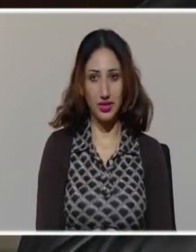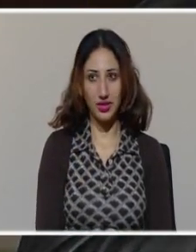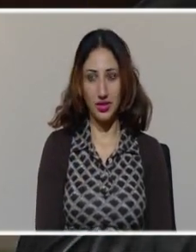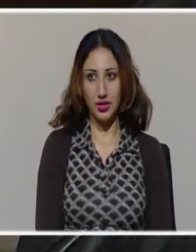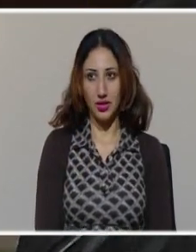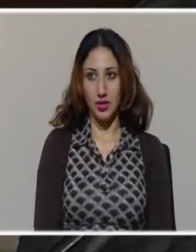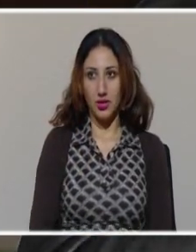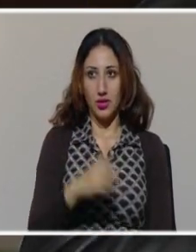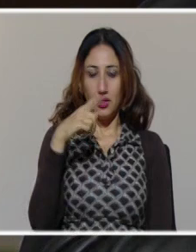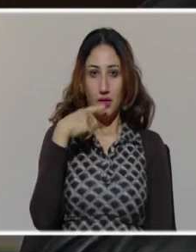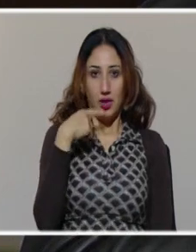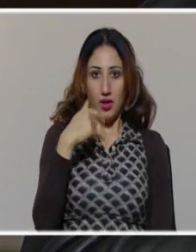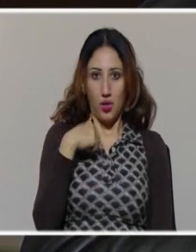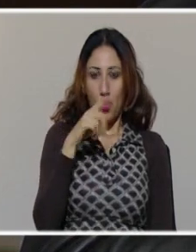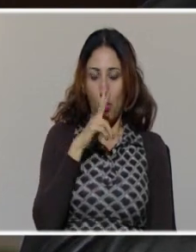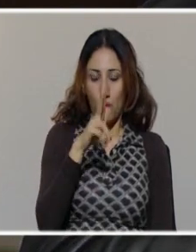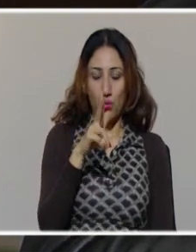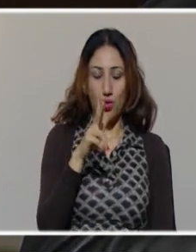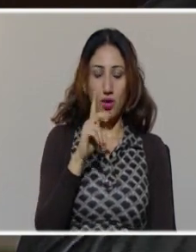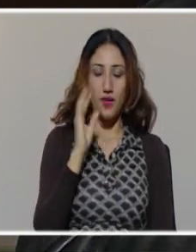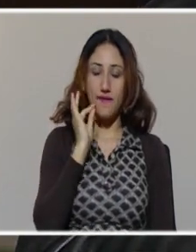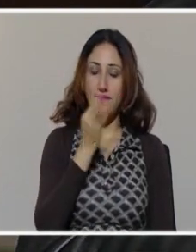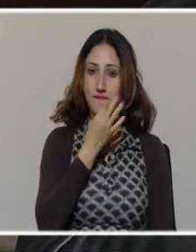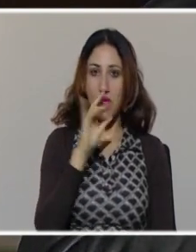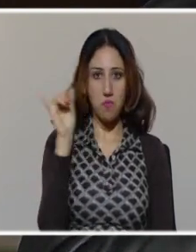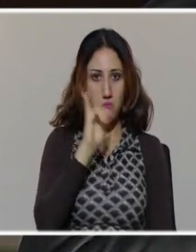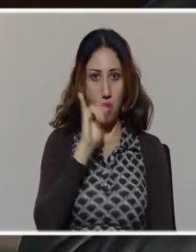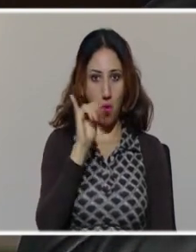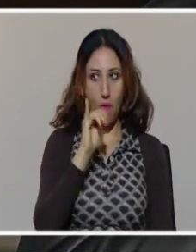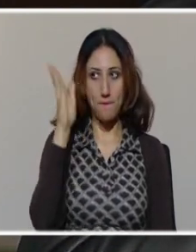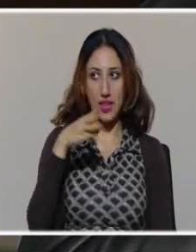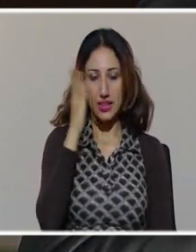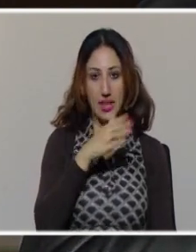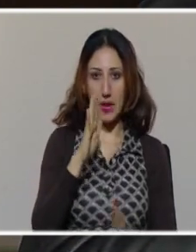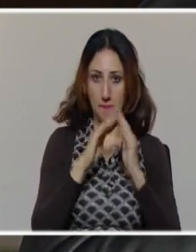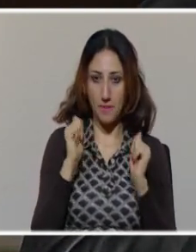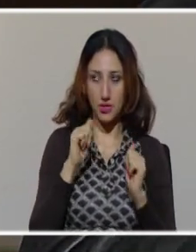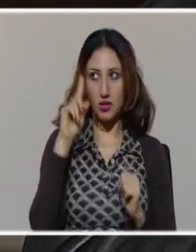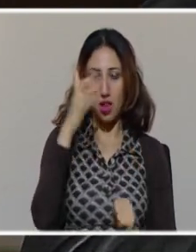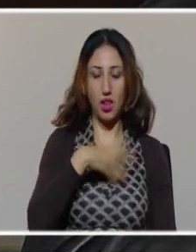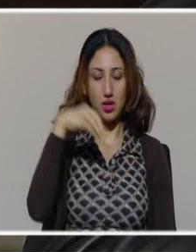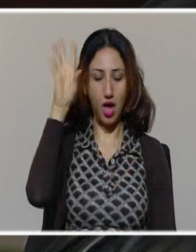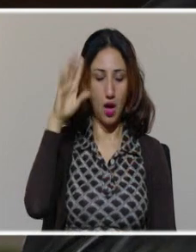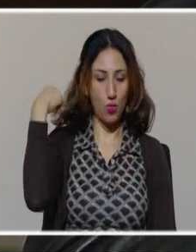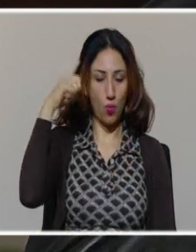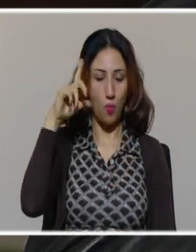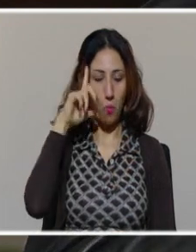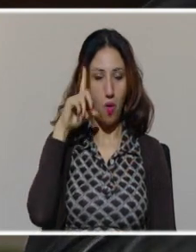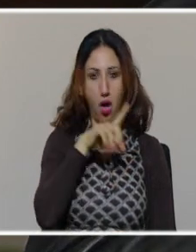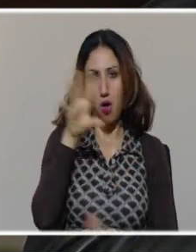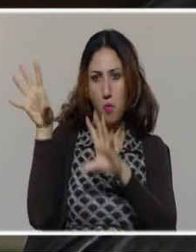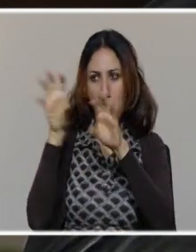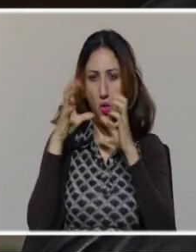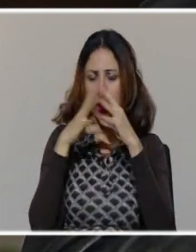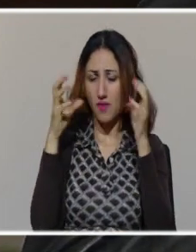يعني قبل مثلا ما اقول انا عايز اقول ان هو فعلا دي مرحله مهمه من تاريخ مصر ورحمه الله عليه له ما له وعليه ما عليه زي